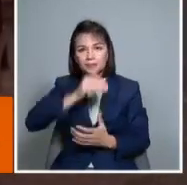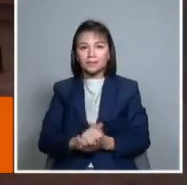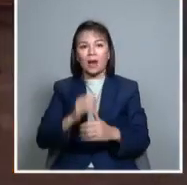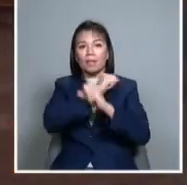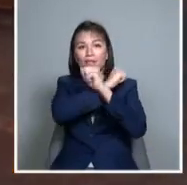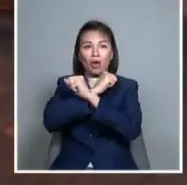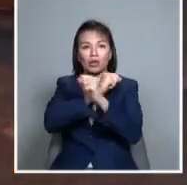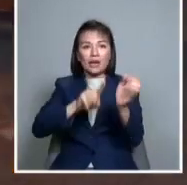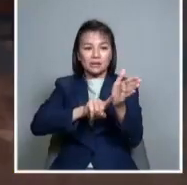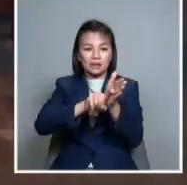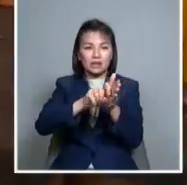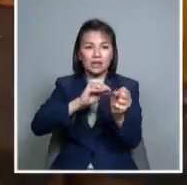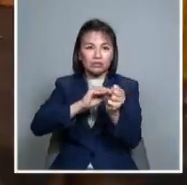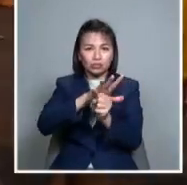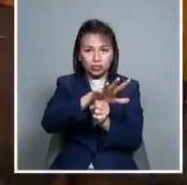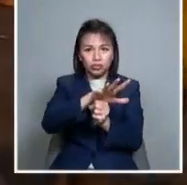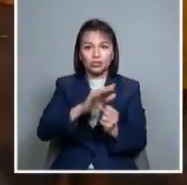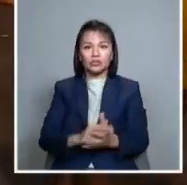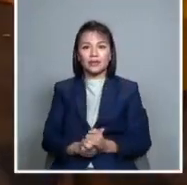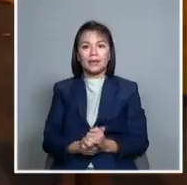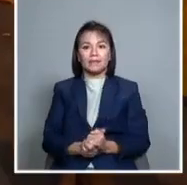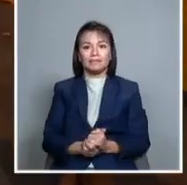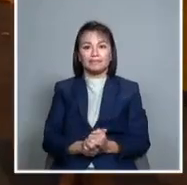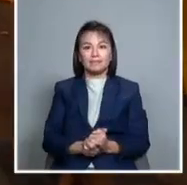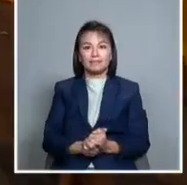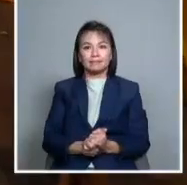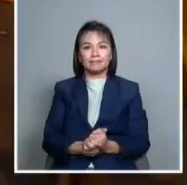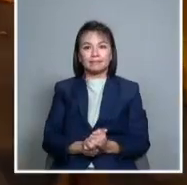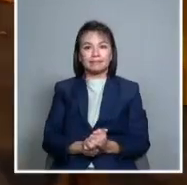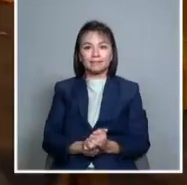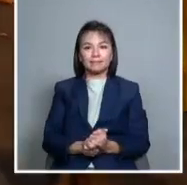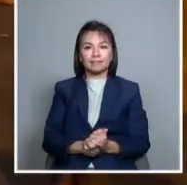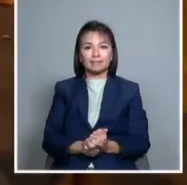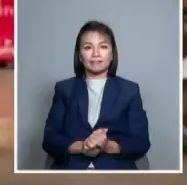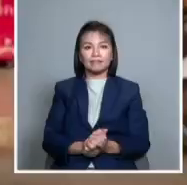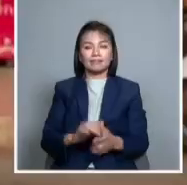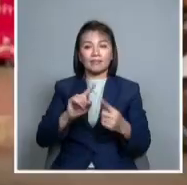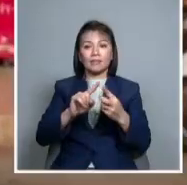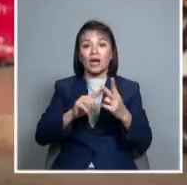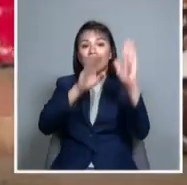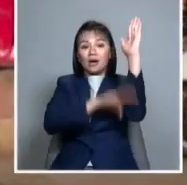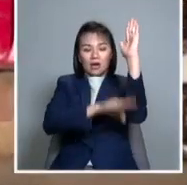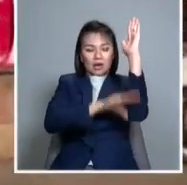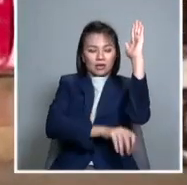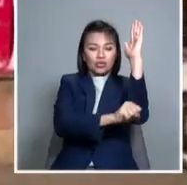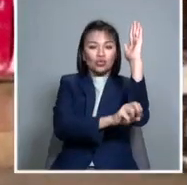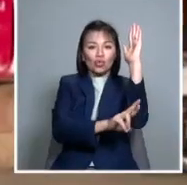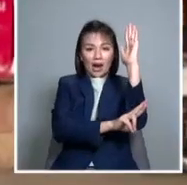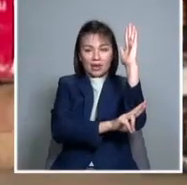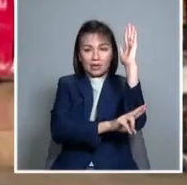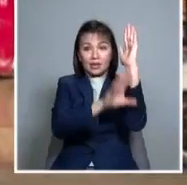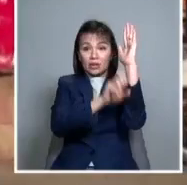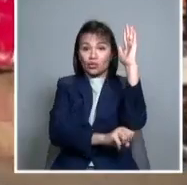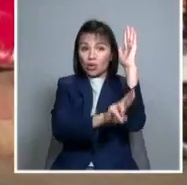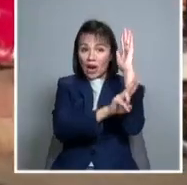เพื่อป้องกันเชื้อโควิช19แบบนี้น่ะครับไปกันต่อที่สุราษฎร์ธานีกันบ้างนะครับคุณผู้ชมครับ